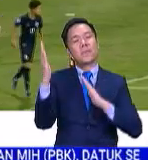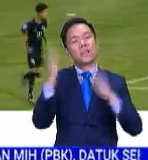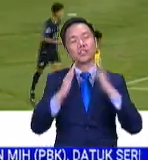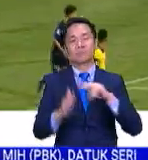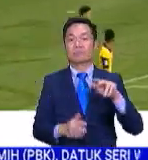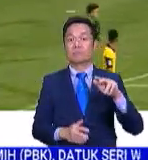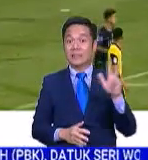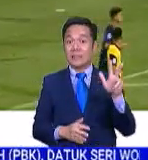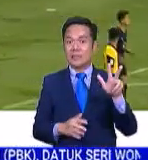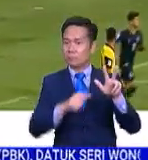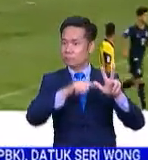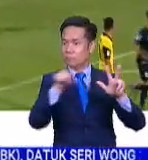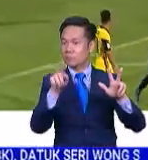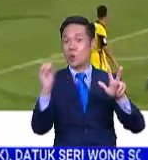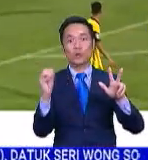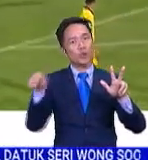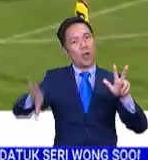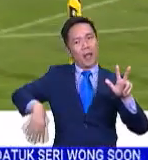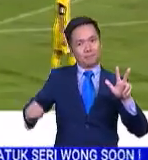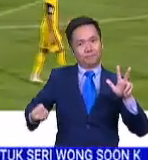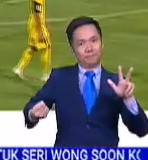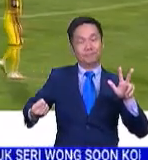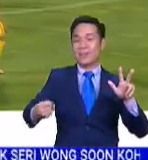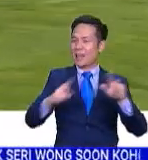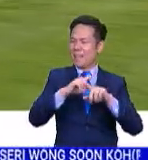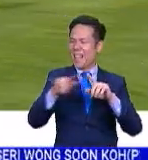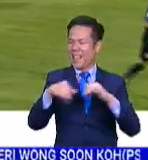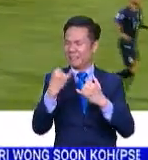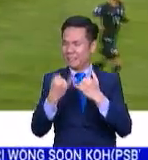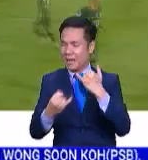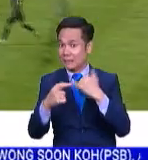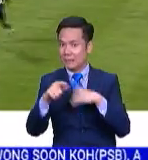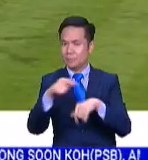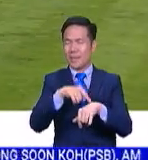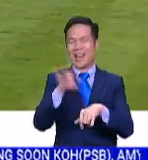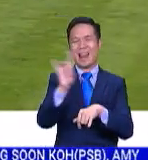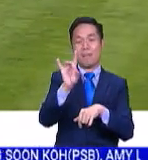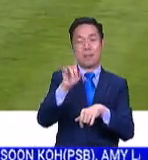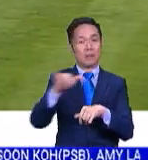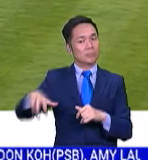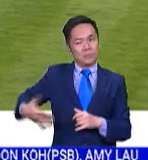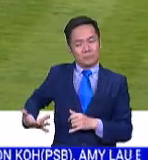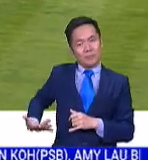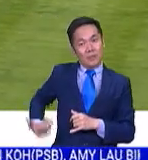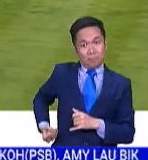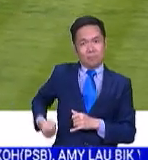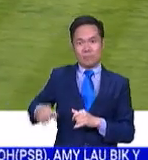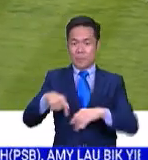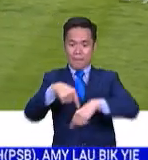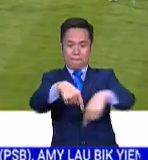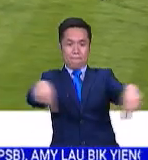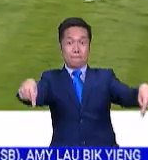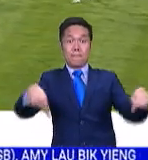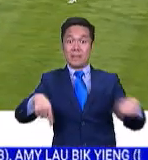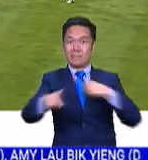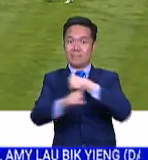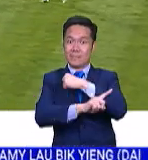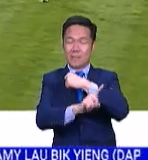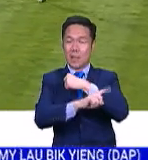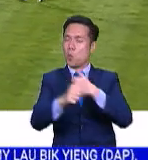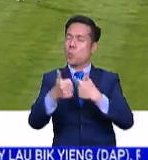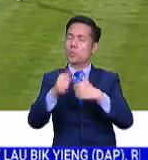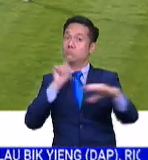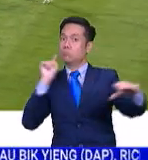30 namun akhirnya bocor pada menit ke-80 apabila Kamboja mendapat sepakan penalti yang disempurnakan